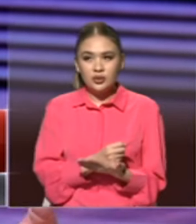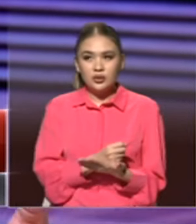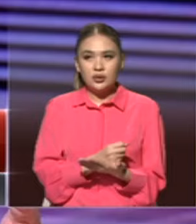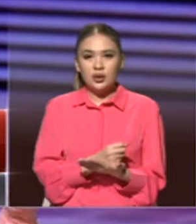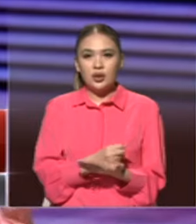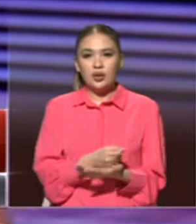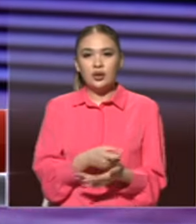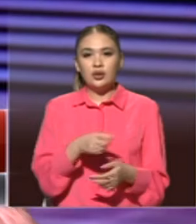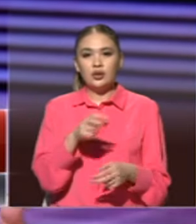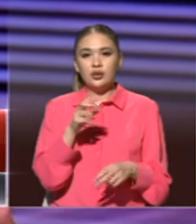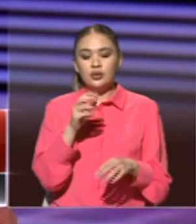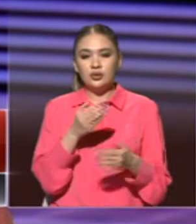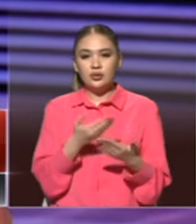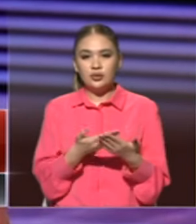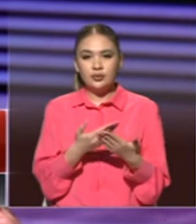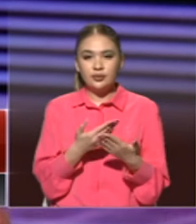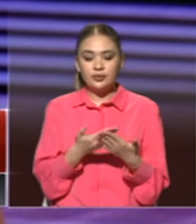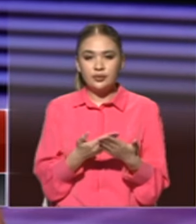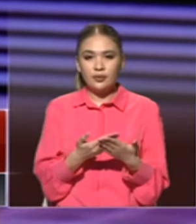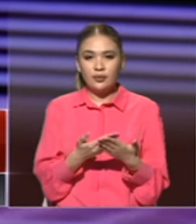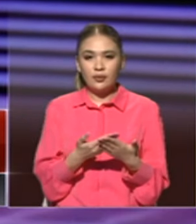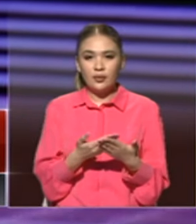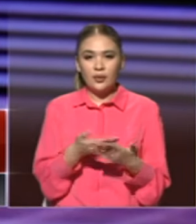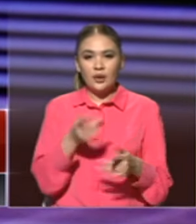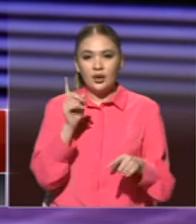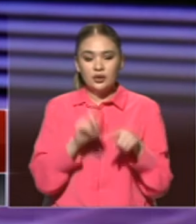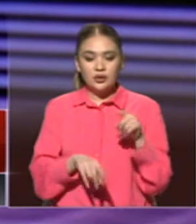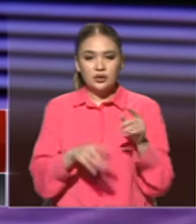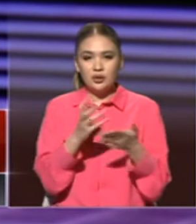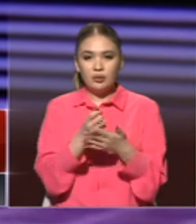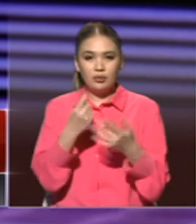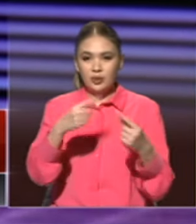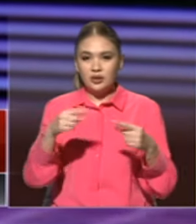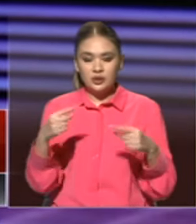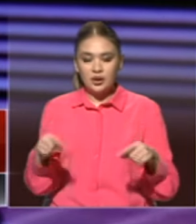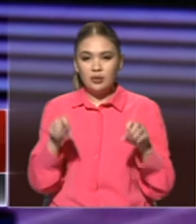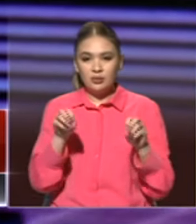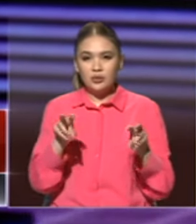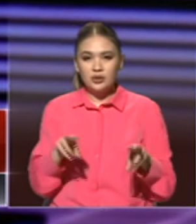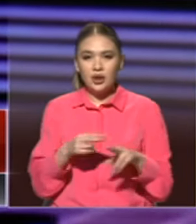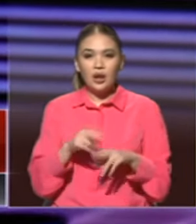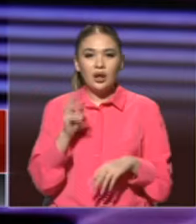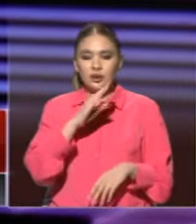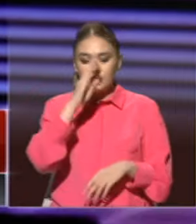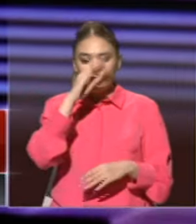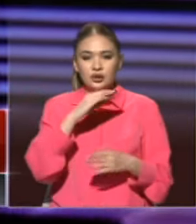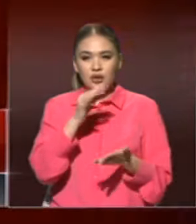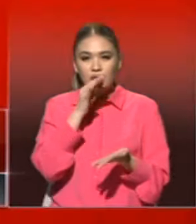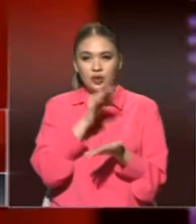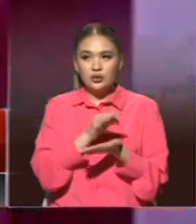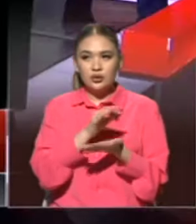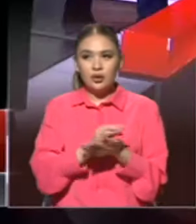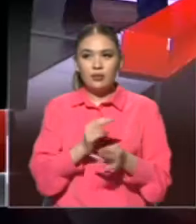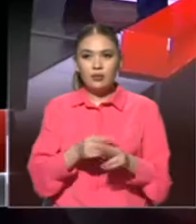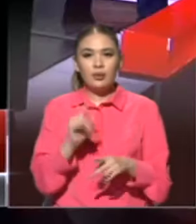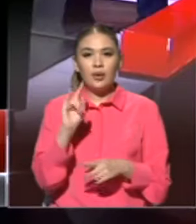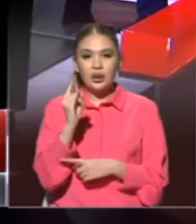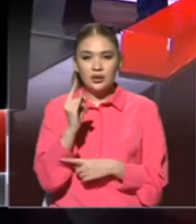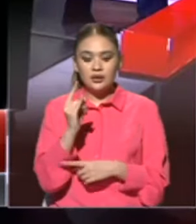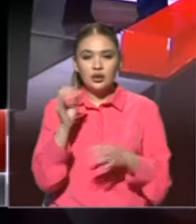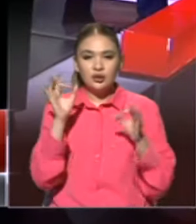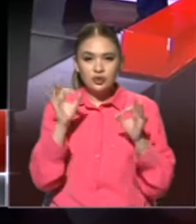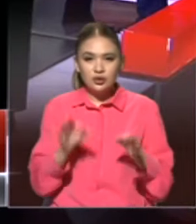жатыр, дамып жатыр, тауып алады. Басқадай мамандықтар бар. Сол ата-ананың жауапкершілігі ең алдымен баласына